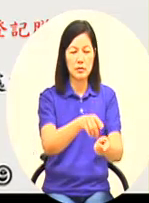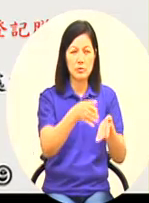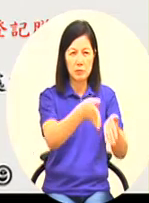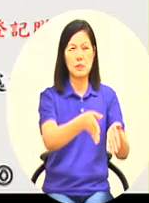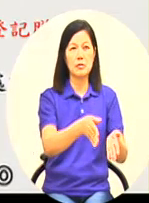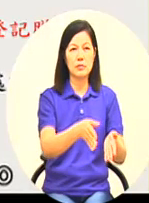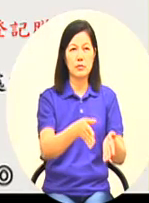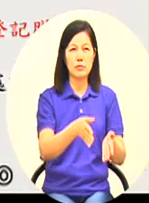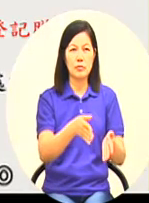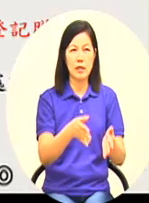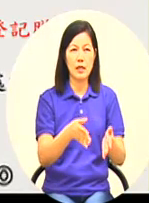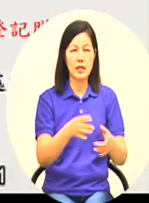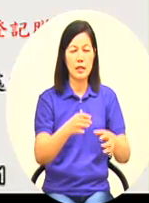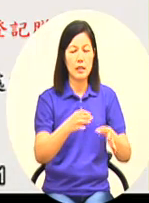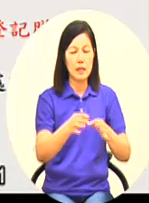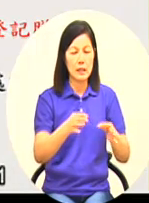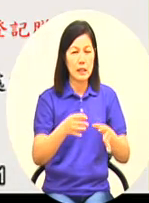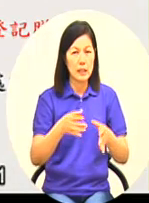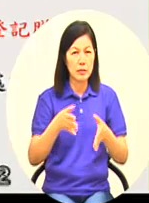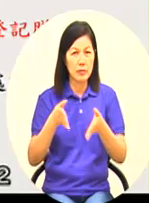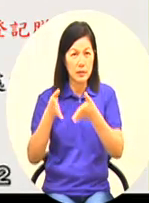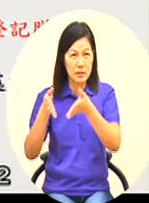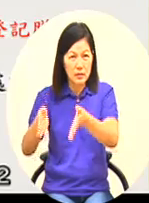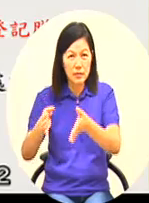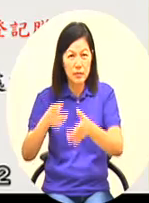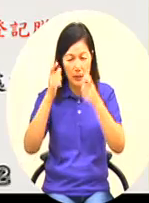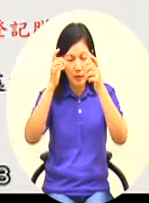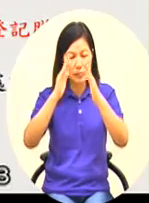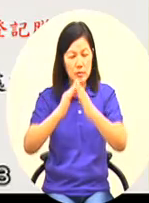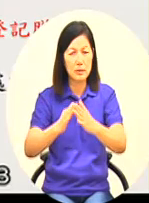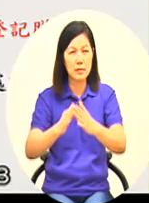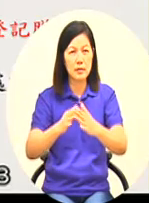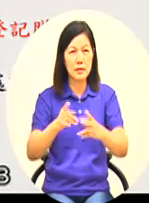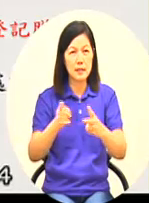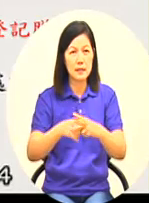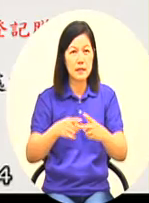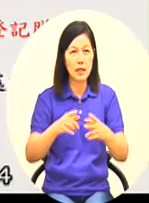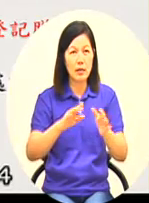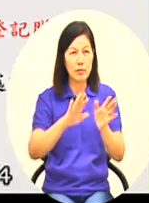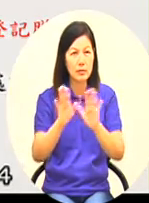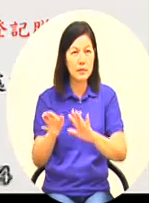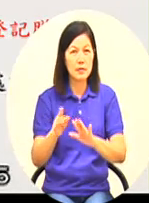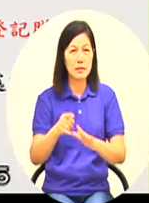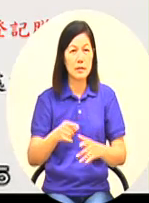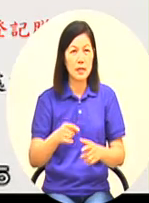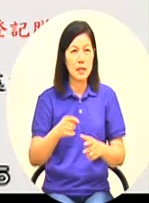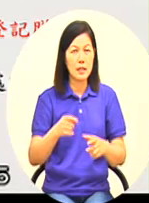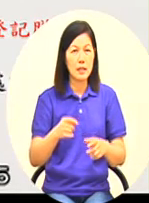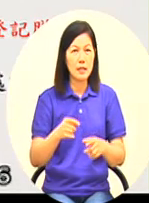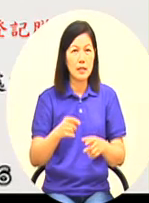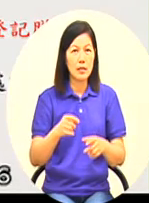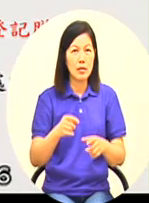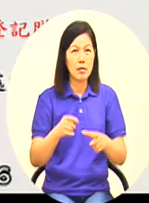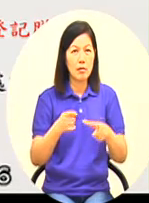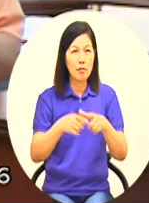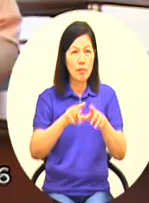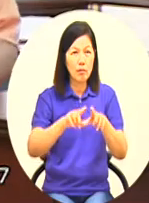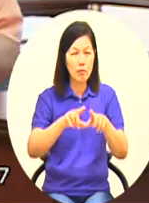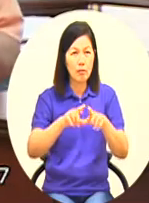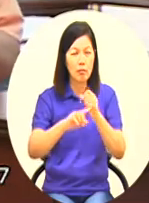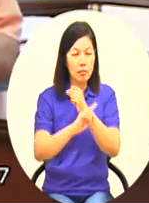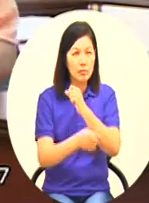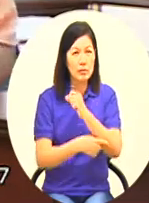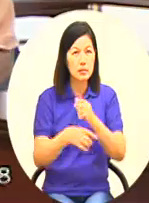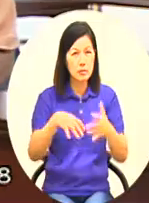高雄区，因管制高雄区内面对不对吼？伊这小型100平方公尺内底。毕竟伫主